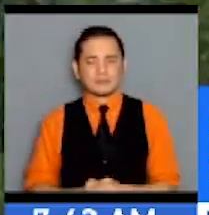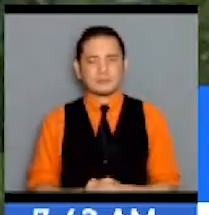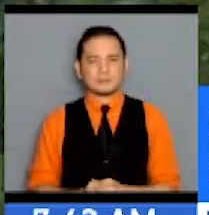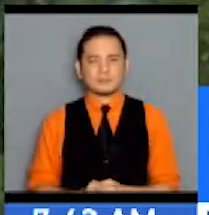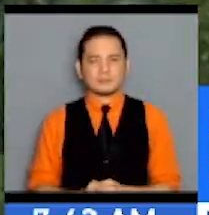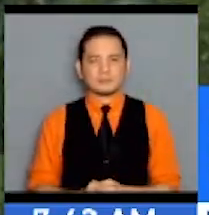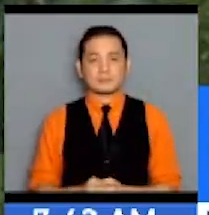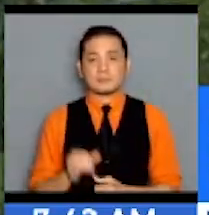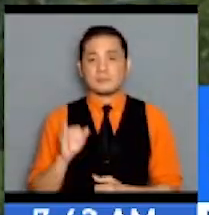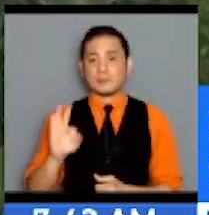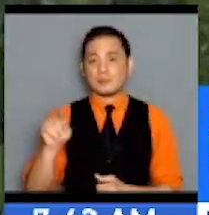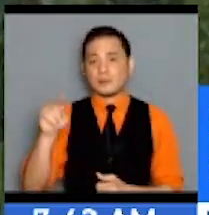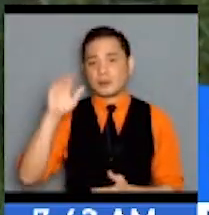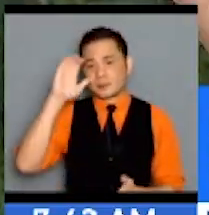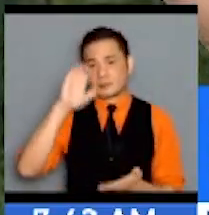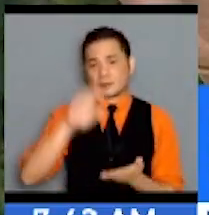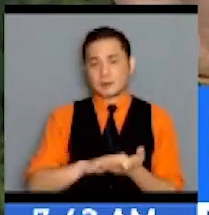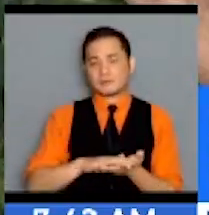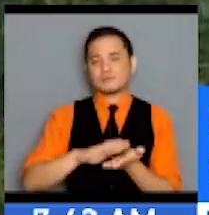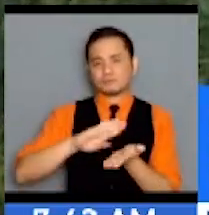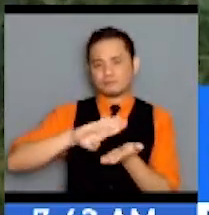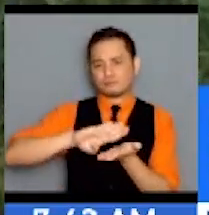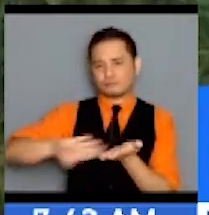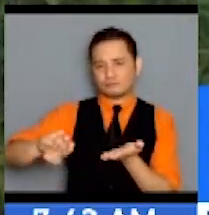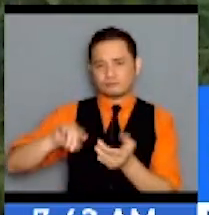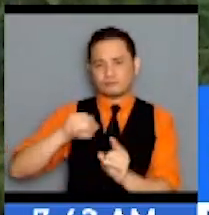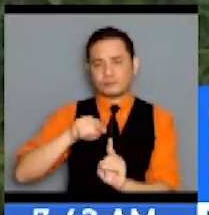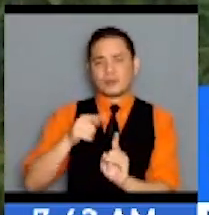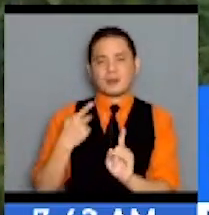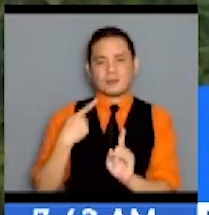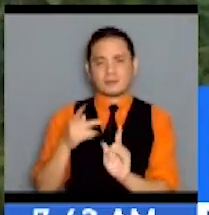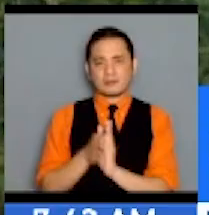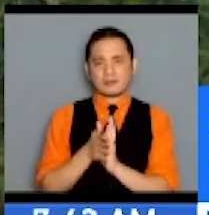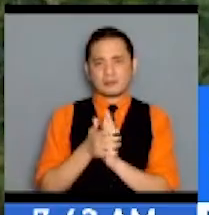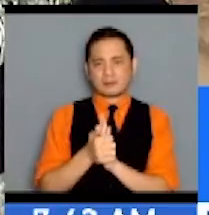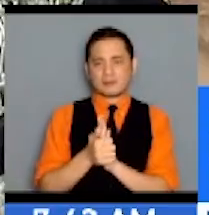ang kanyang kabiyak na nahuling may kabit, ibig sabihin ba ay mawawala na ng